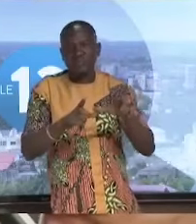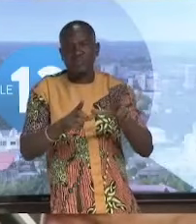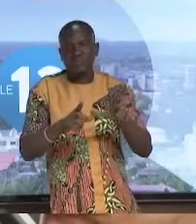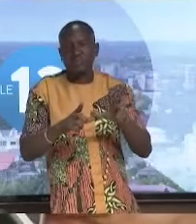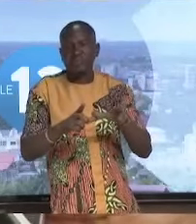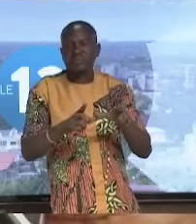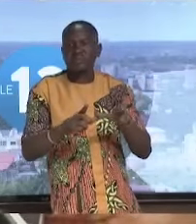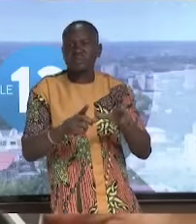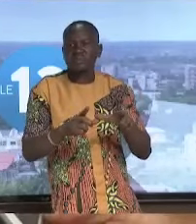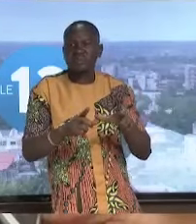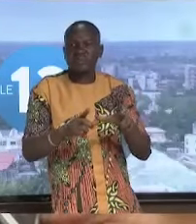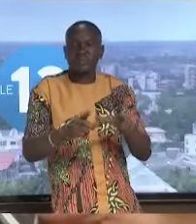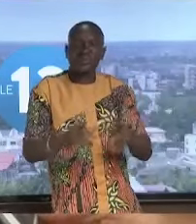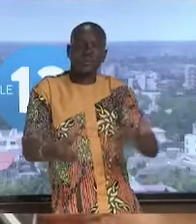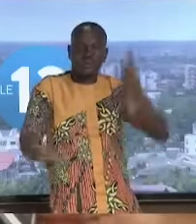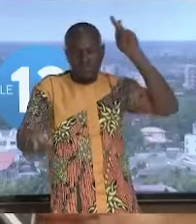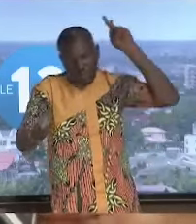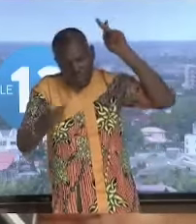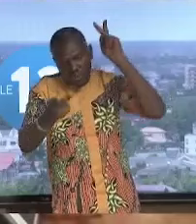cadre parfaitement